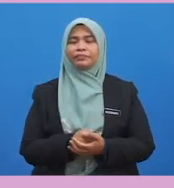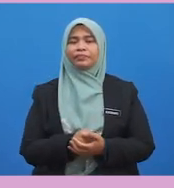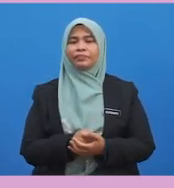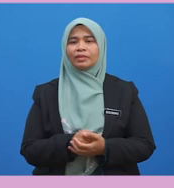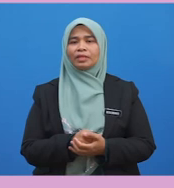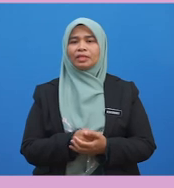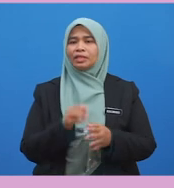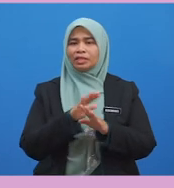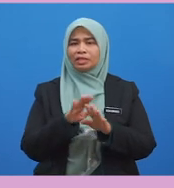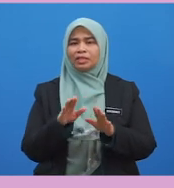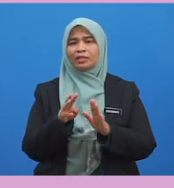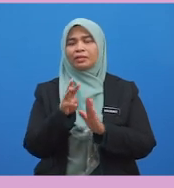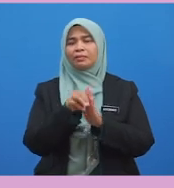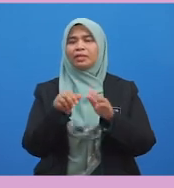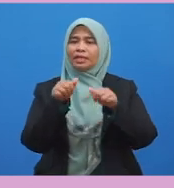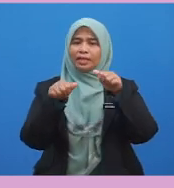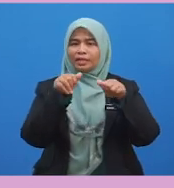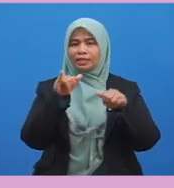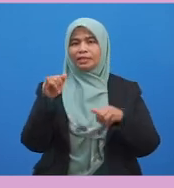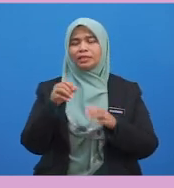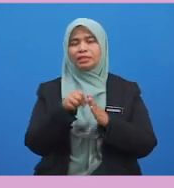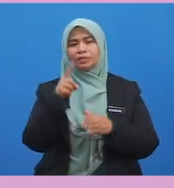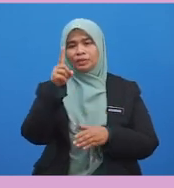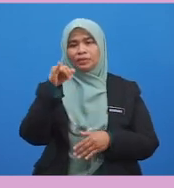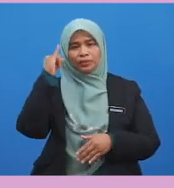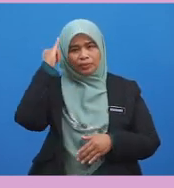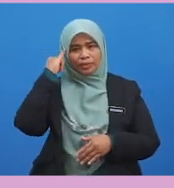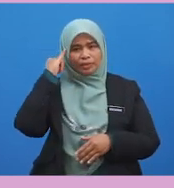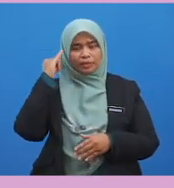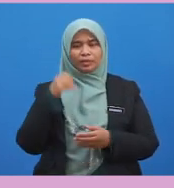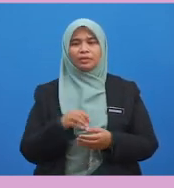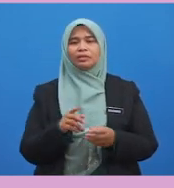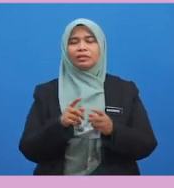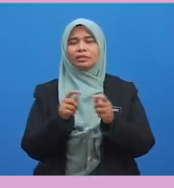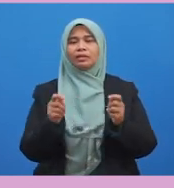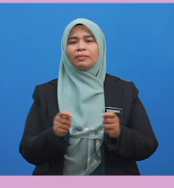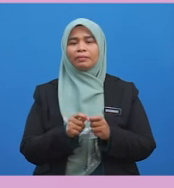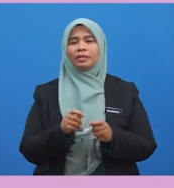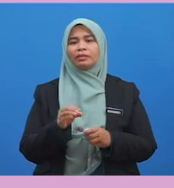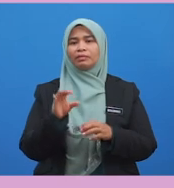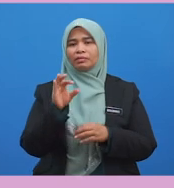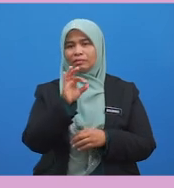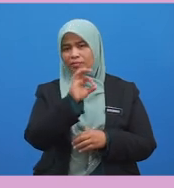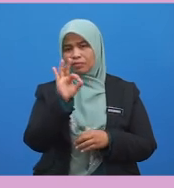Okey, jawapannya tempat kosong yang pertama, tidak mengadili sesuatu idea.